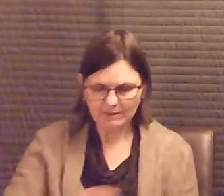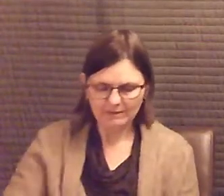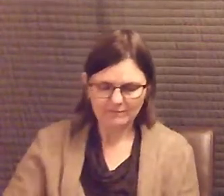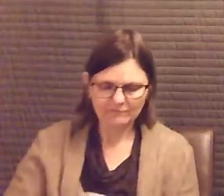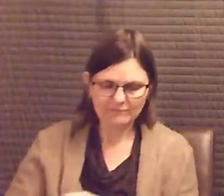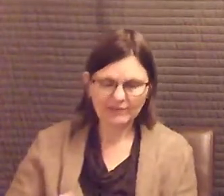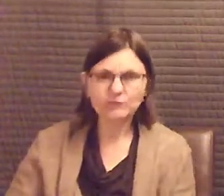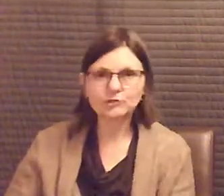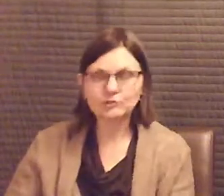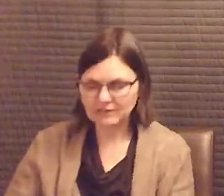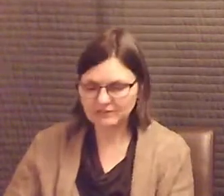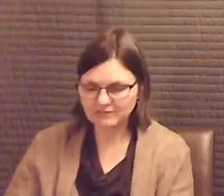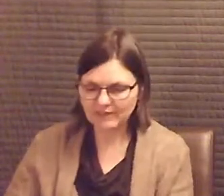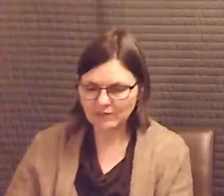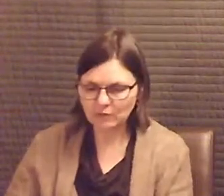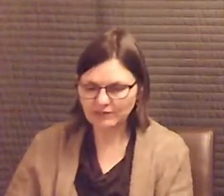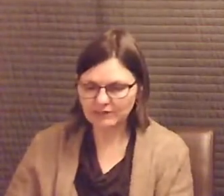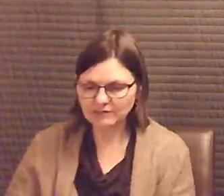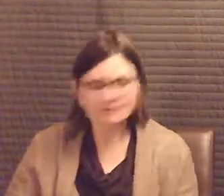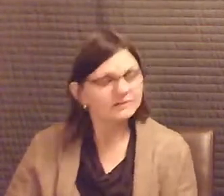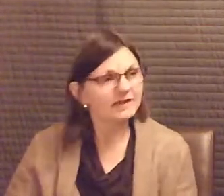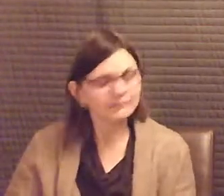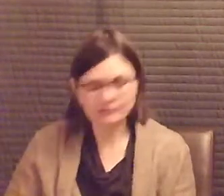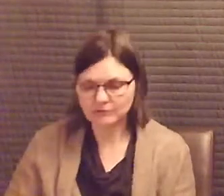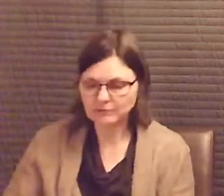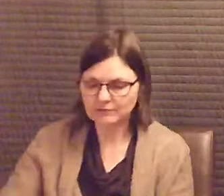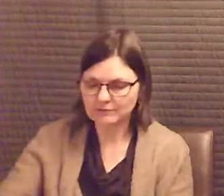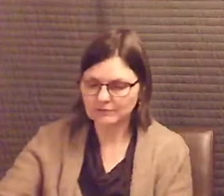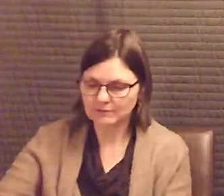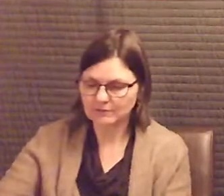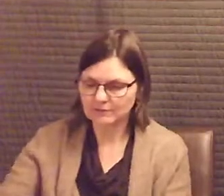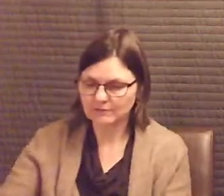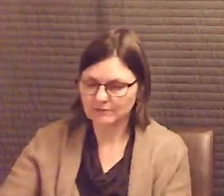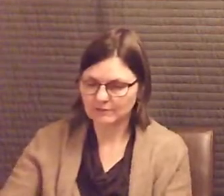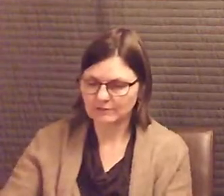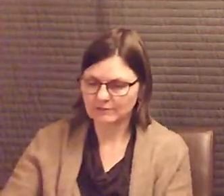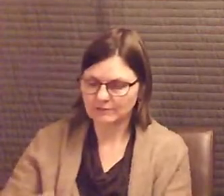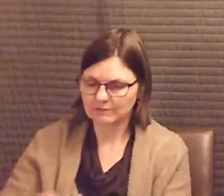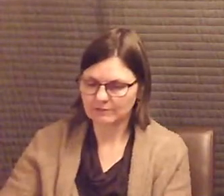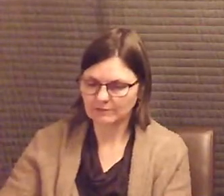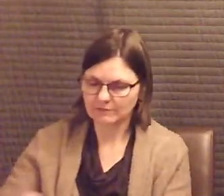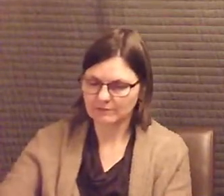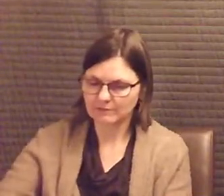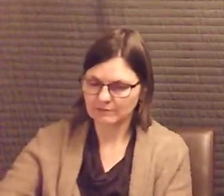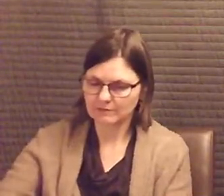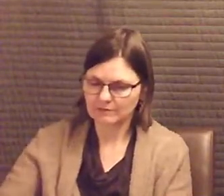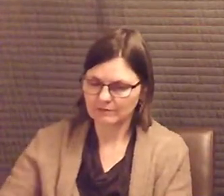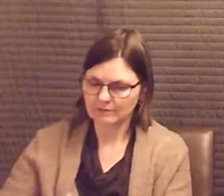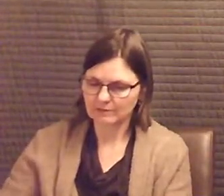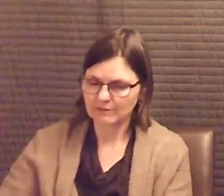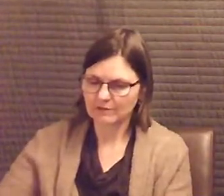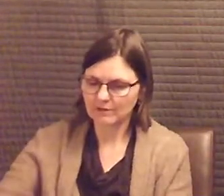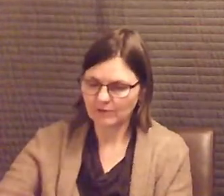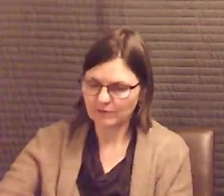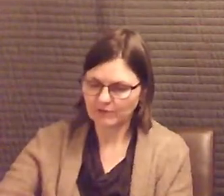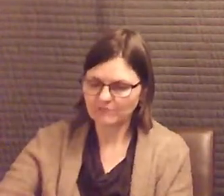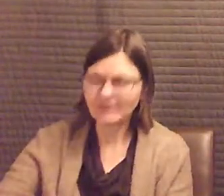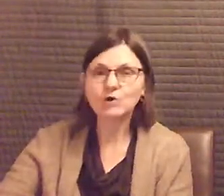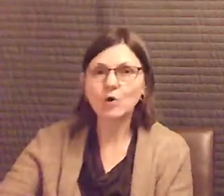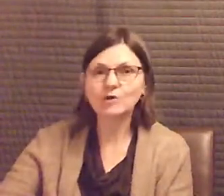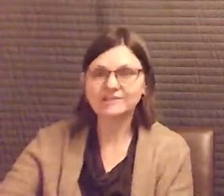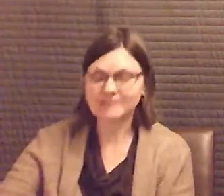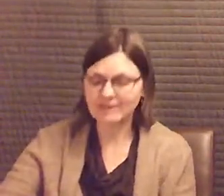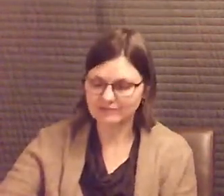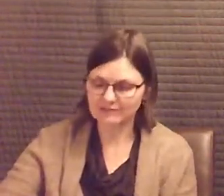17 kijk nu net twee koningen 7 ze zag een kind chapter seventeen waar je